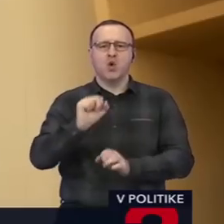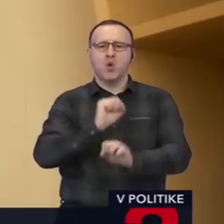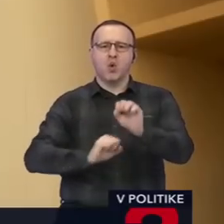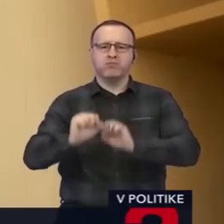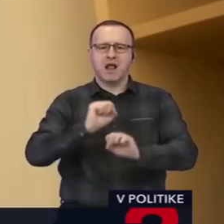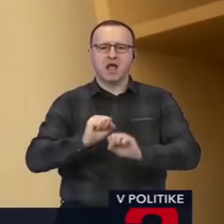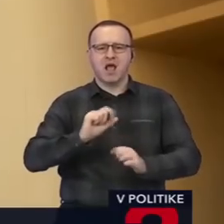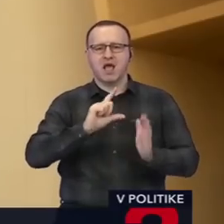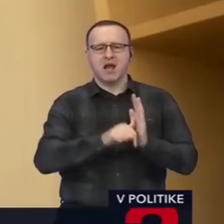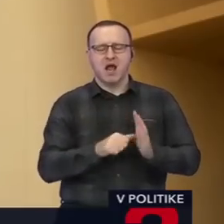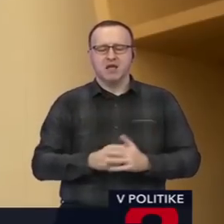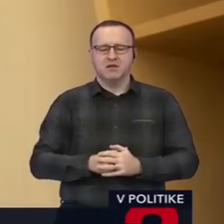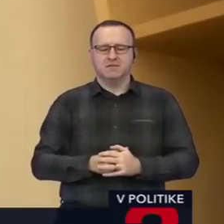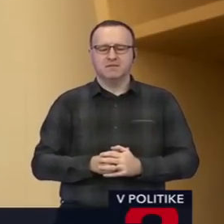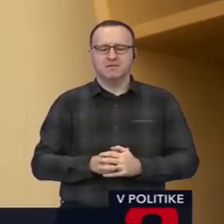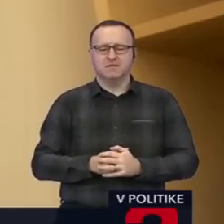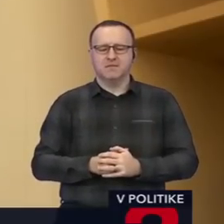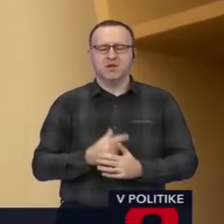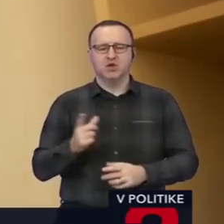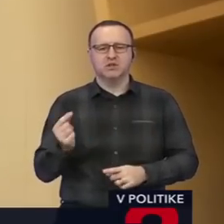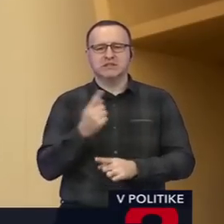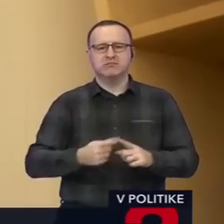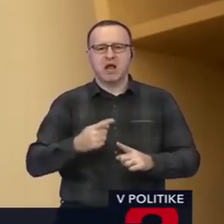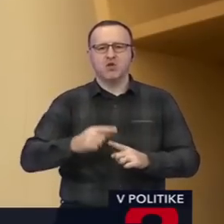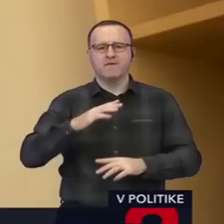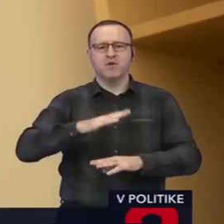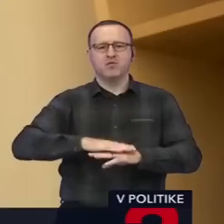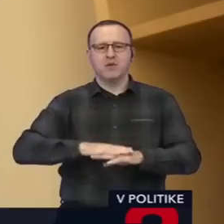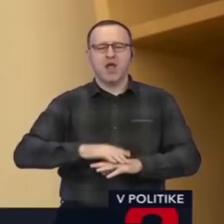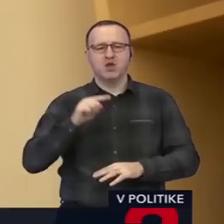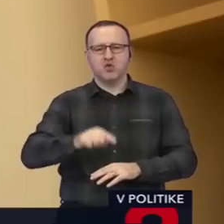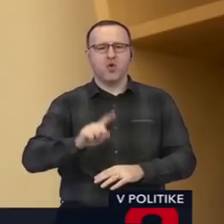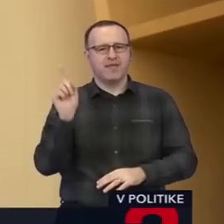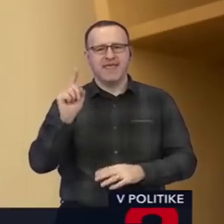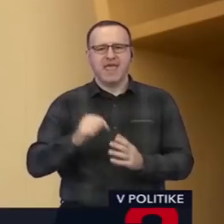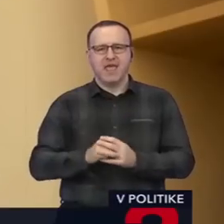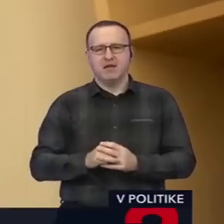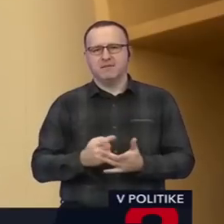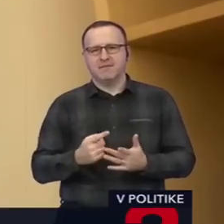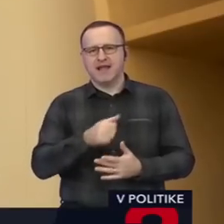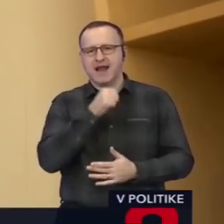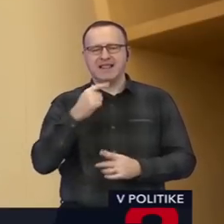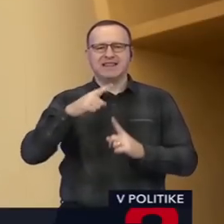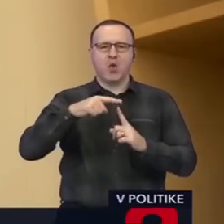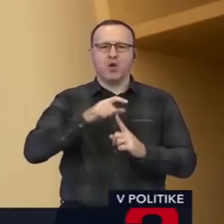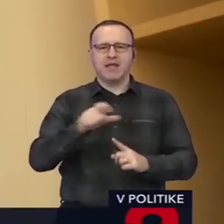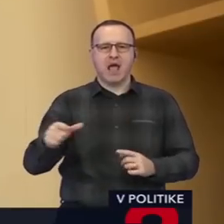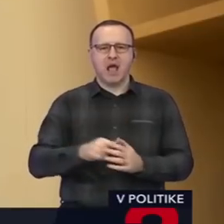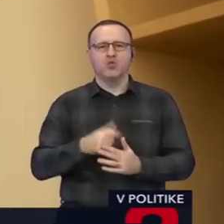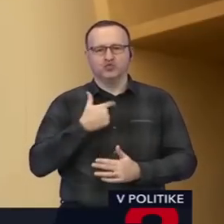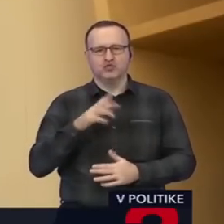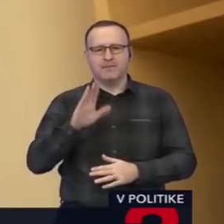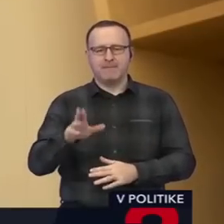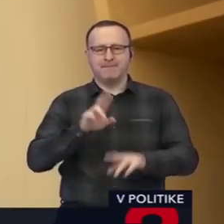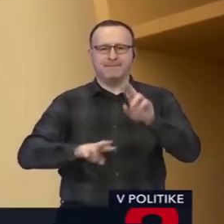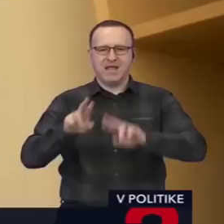Slovenky, prípadne aj so zbraňou v ruke, nie je čisto hypotetická. Máme tu už nejaké prieskumy a mňa teší, že to boli práve voliči